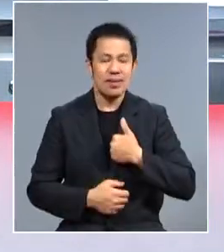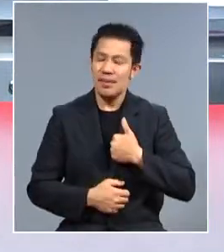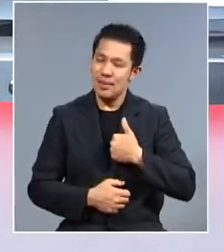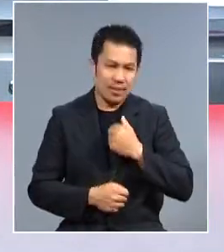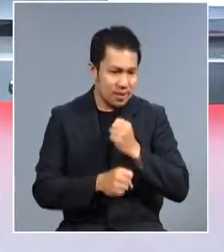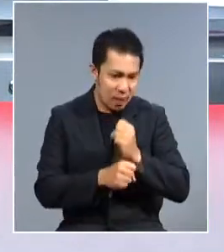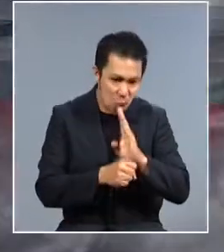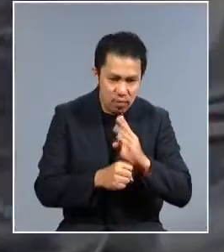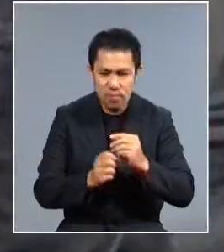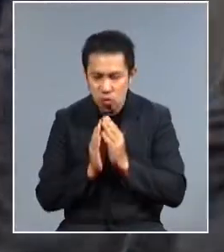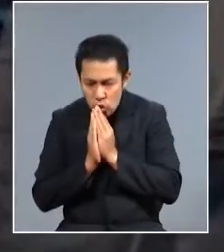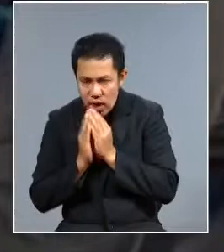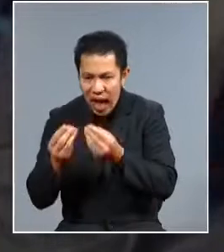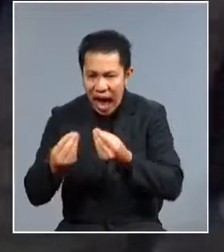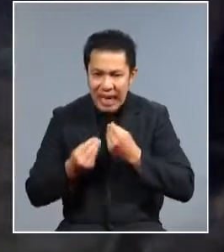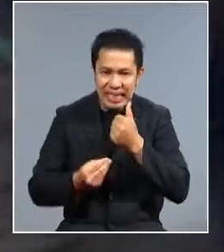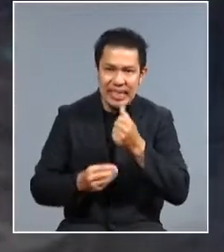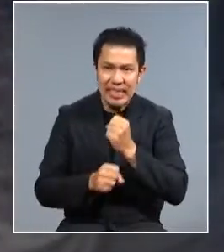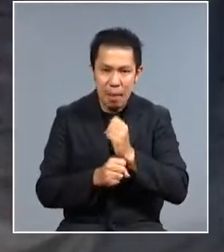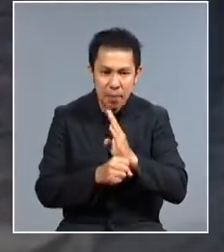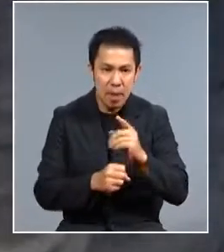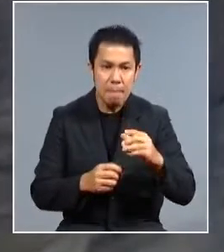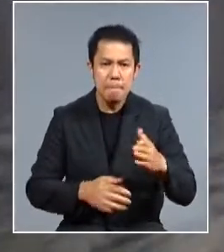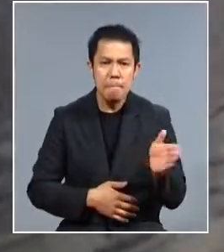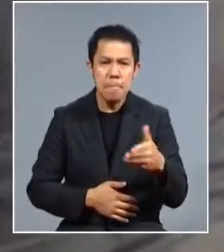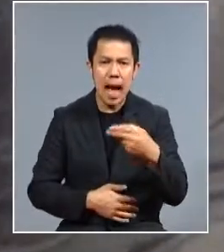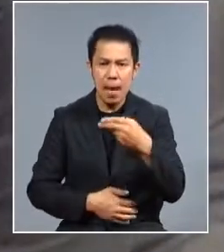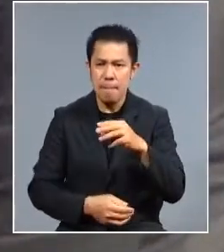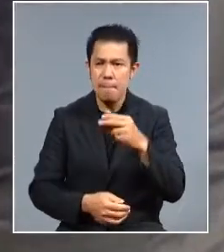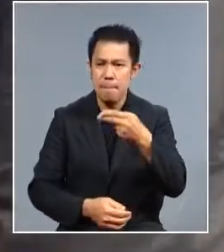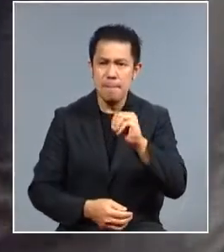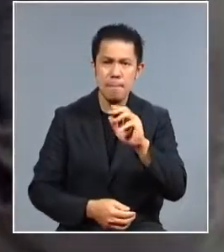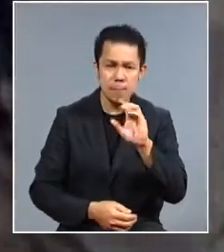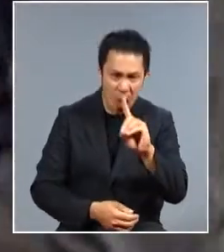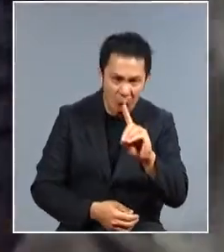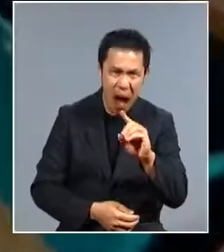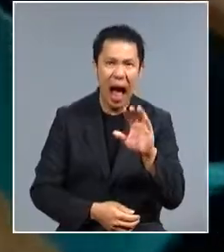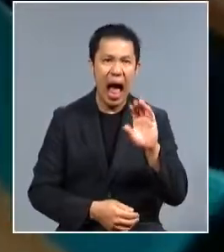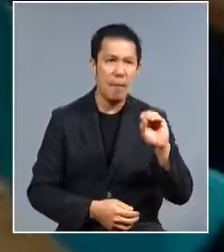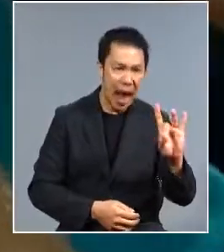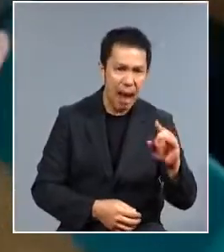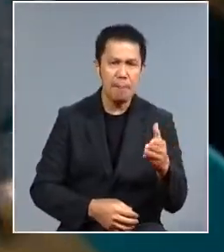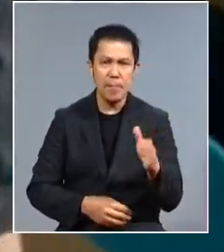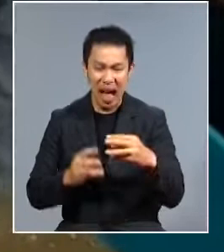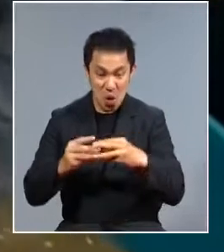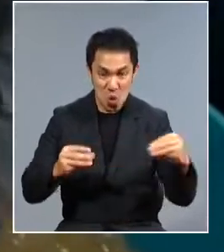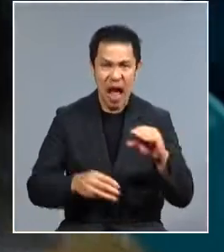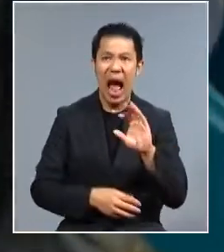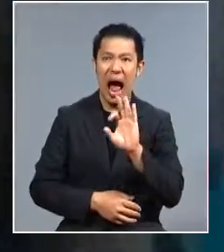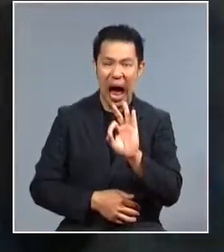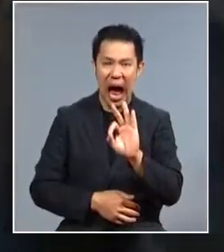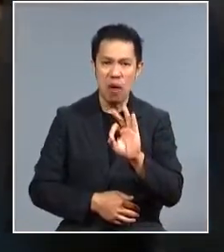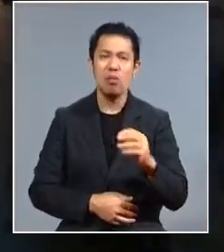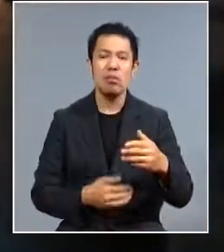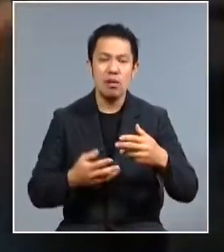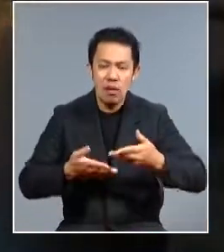เป็นสิริมงคลไปซื้อปลาหมอ58ตัวปลาไหล 9ตัวปล่อยที่หนองหานป้าบอกว่าการปล่อยปลา